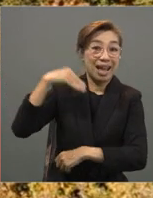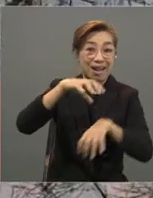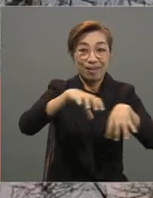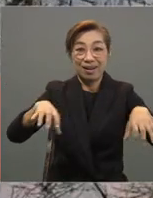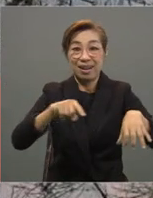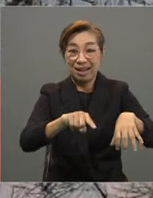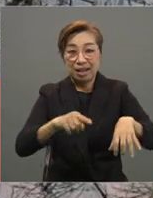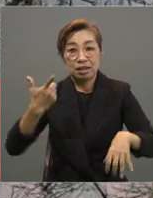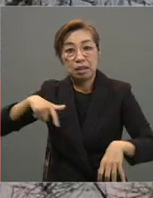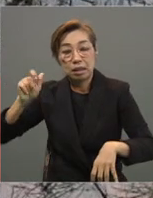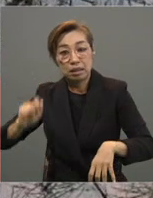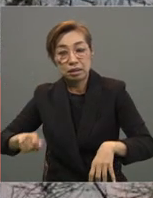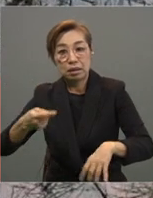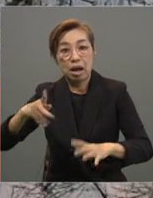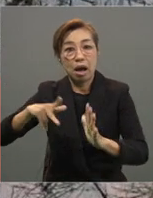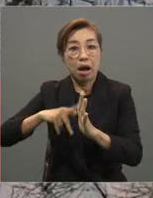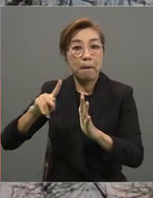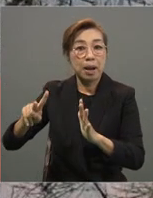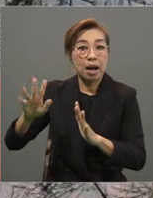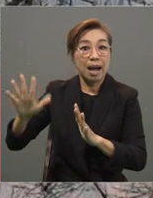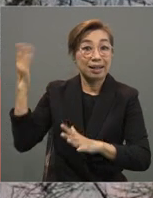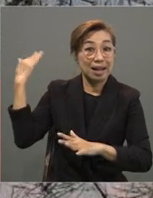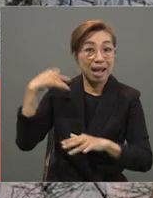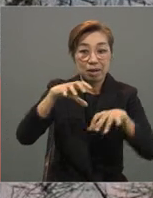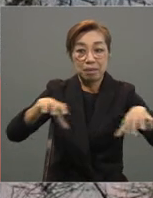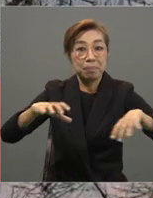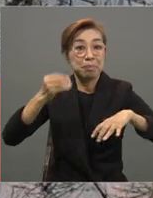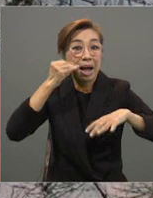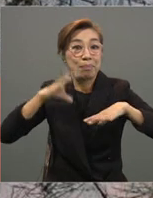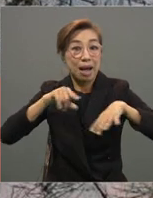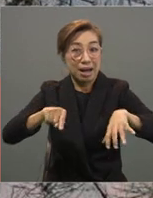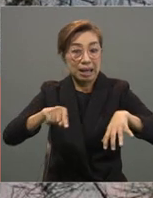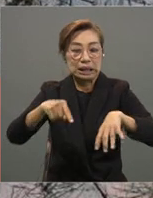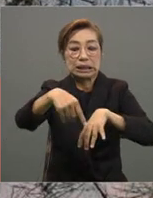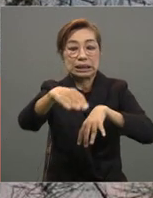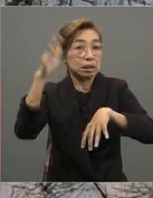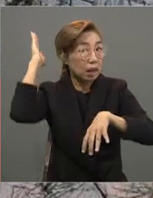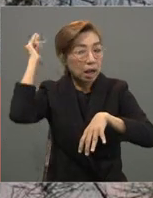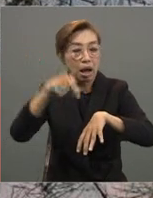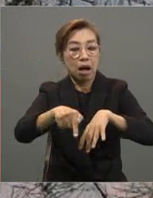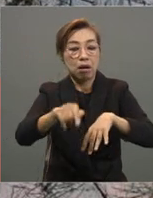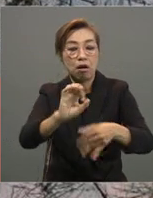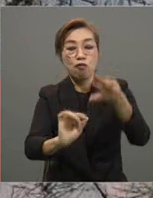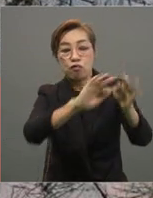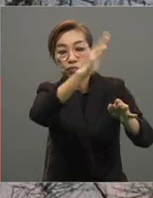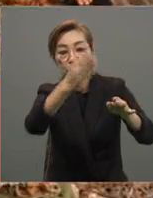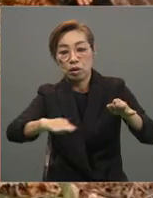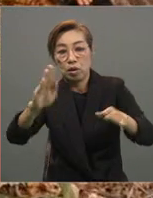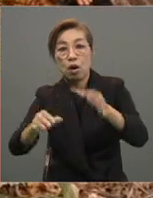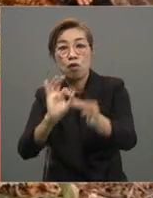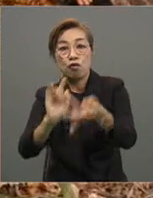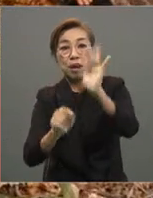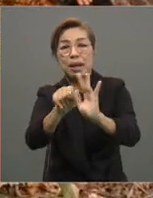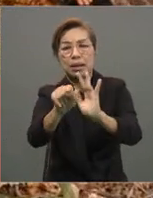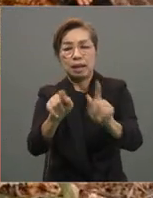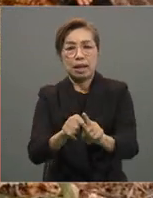อุทธรณ์ภาค 5หรือบ้านป่าแหว่งนั่นเองค่ะที่ตำบลดอนแก้วอำเภอแม่รินจังหวัดเชียงใหม่นะคะไฟไหม้ดังกล่าวเนี่ย